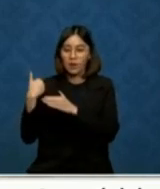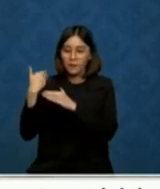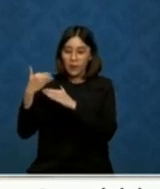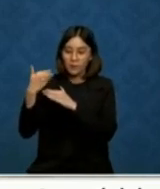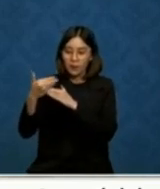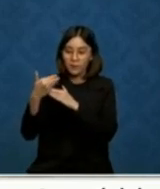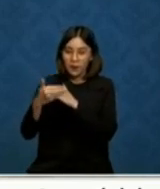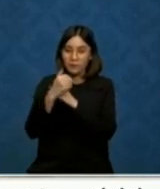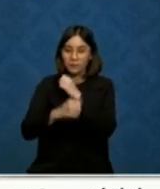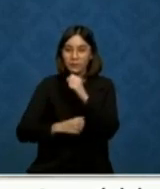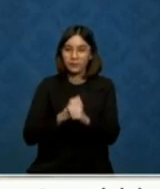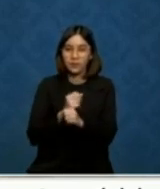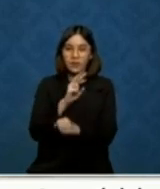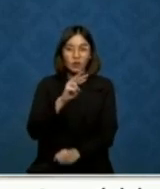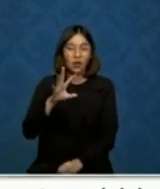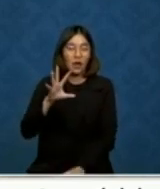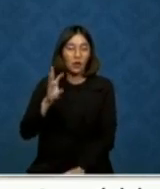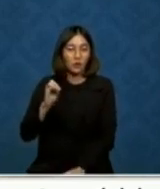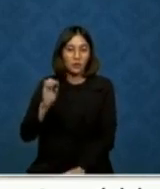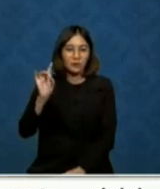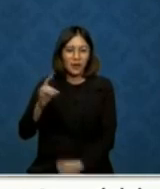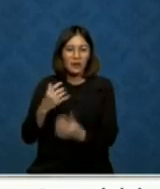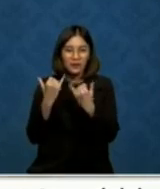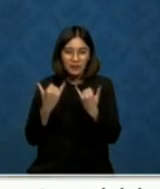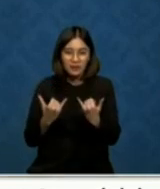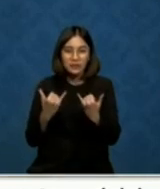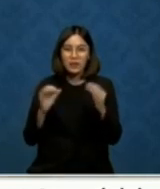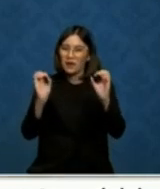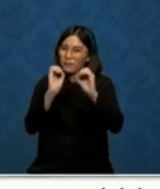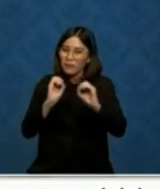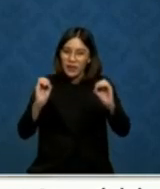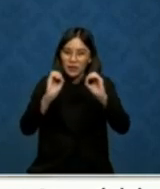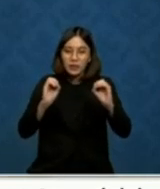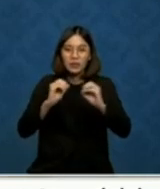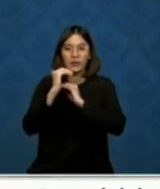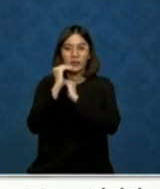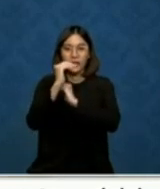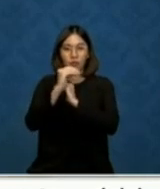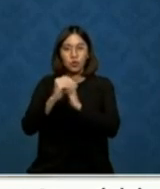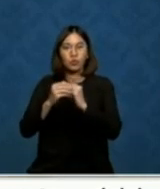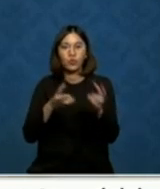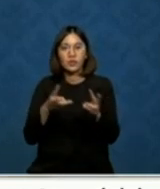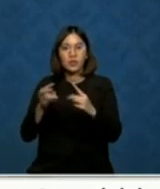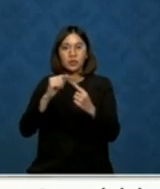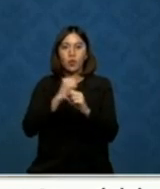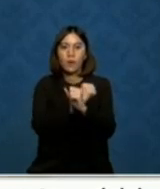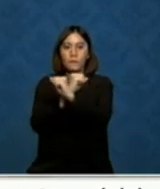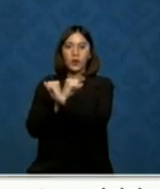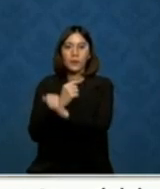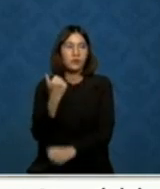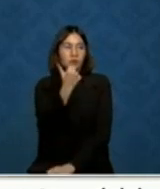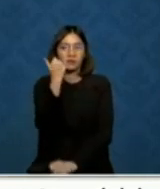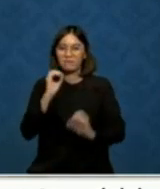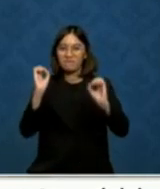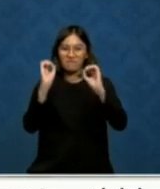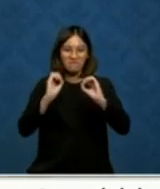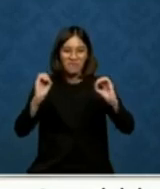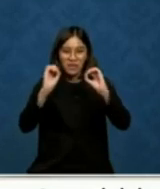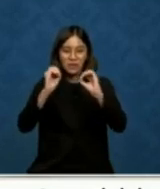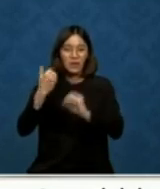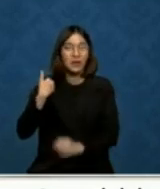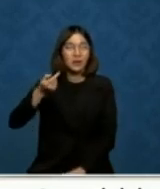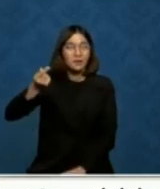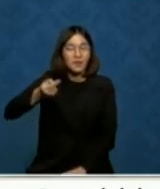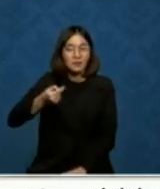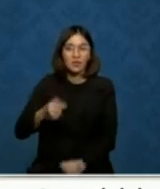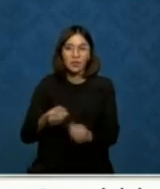ถึง2568นี้ยังไม่เคยกำหนดวิธีการเพื่อความปลอดภัยประการอื่นเลยยังคงอยู่